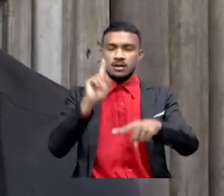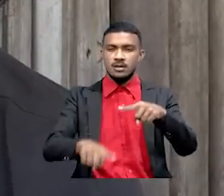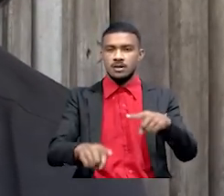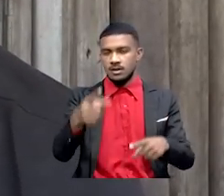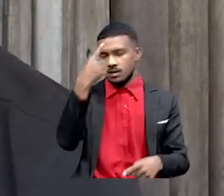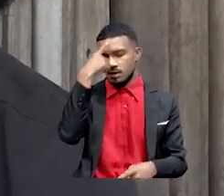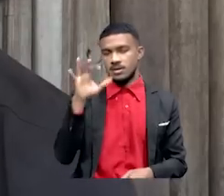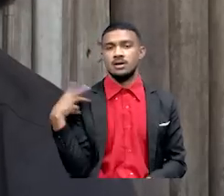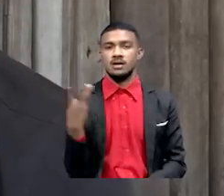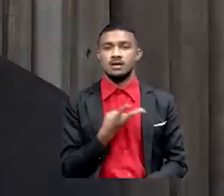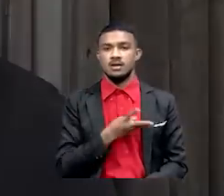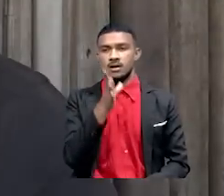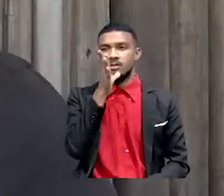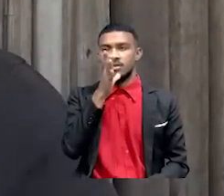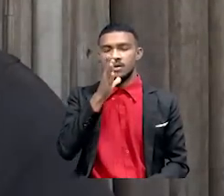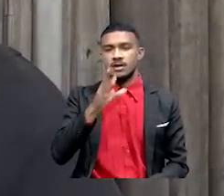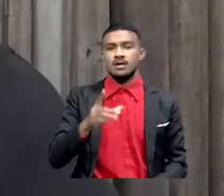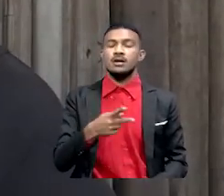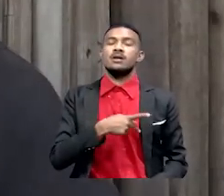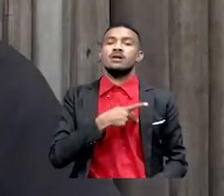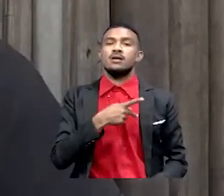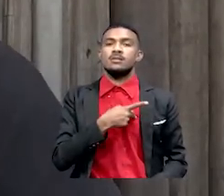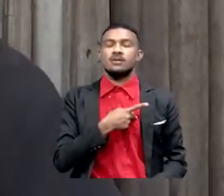nih, larat moras.